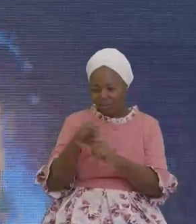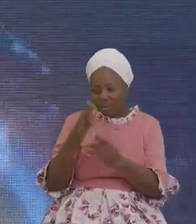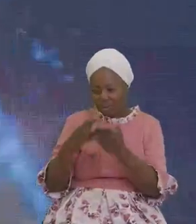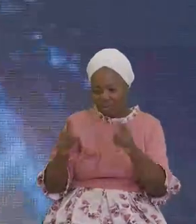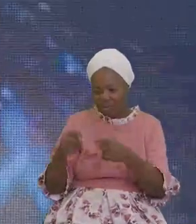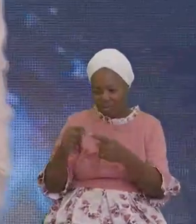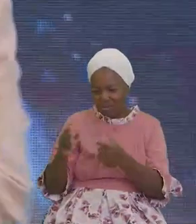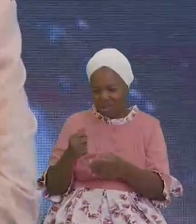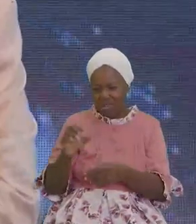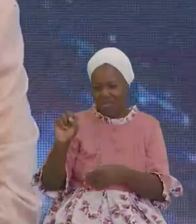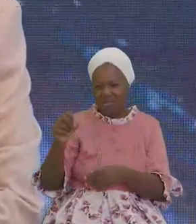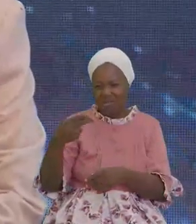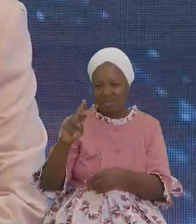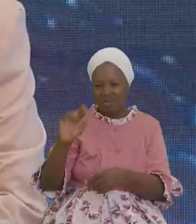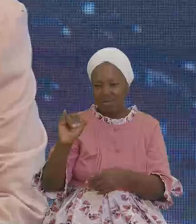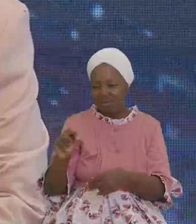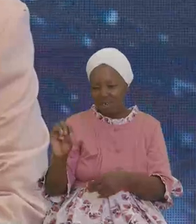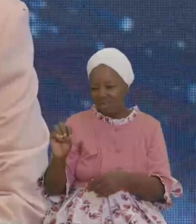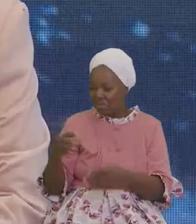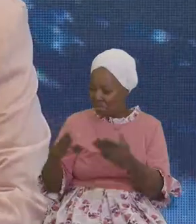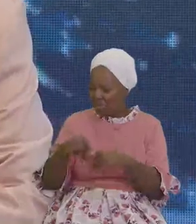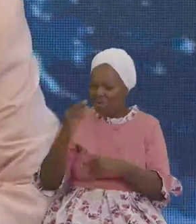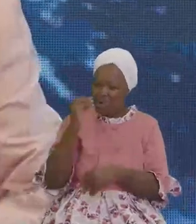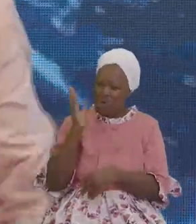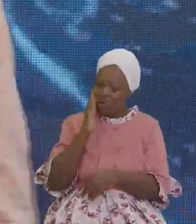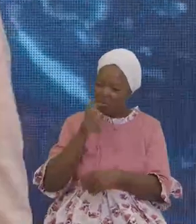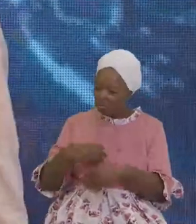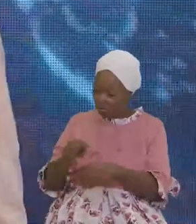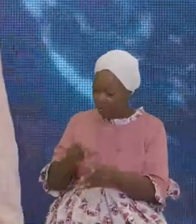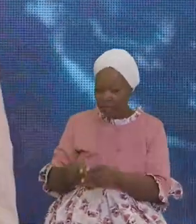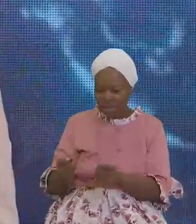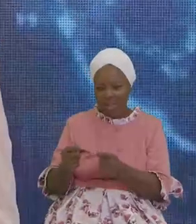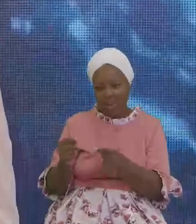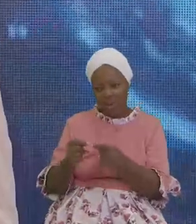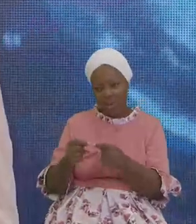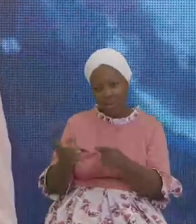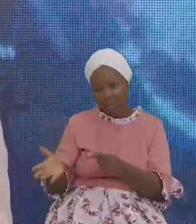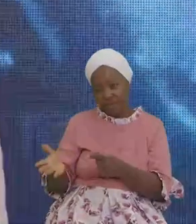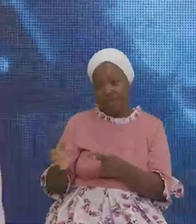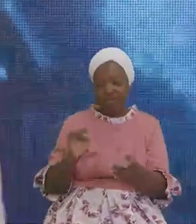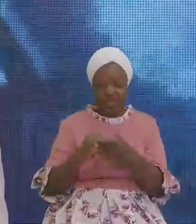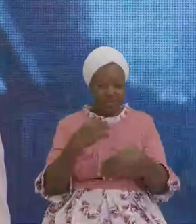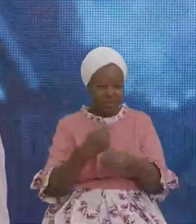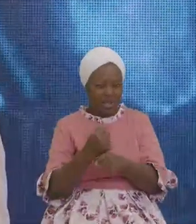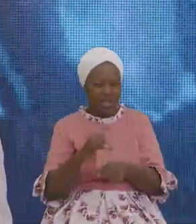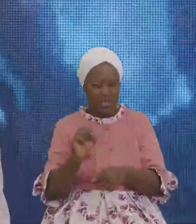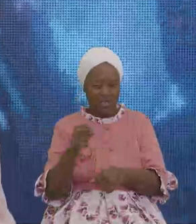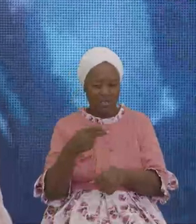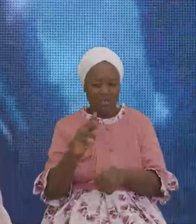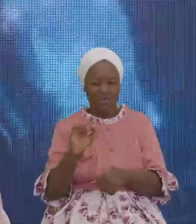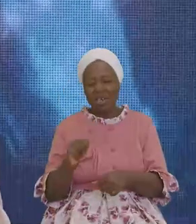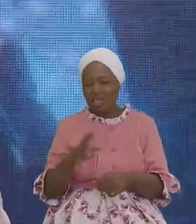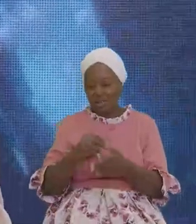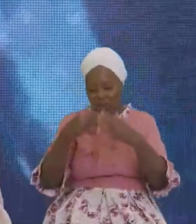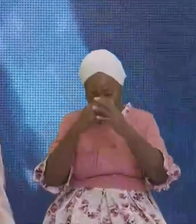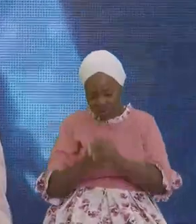Quand quelqu'un va dans un couvent, dans la forêt, même dans la maison, il y a un coin là-bas. Et tu formes un couvent là, et